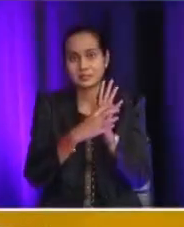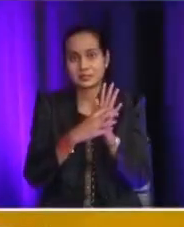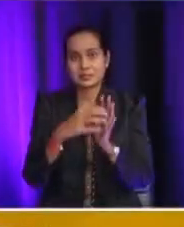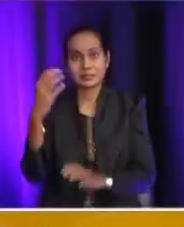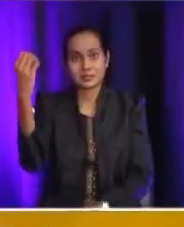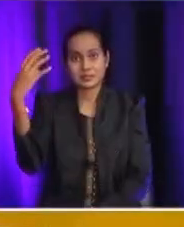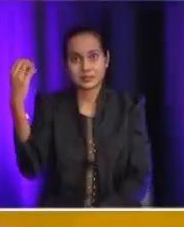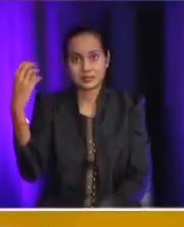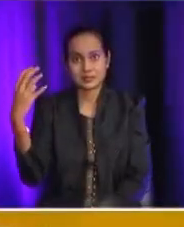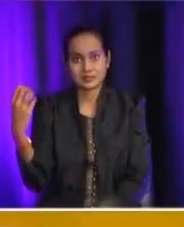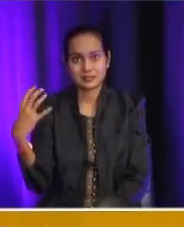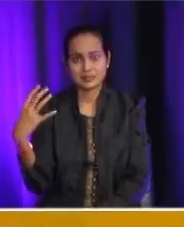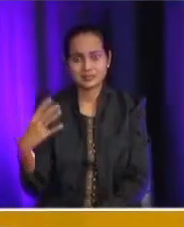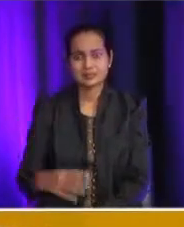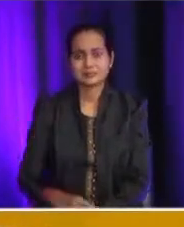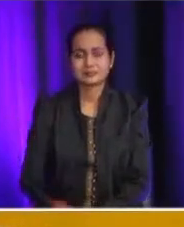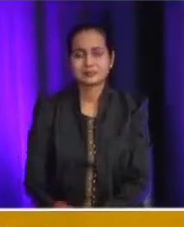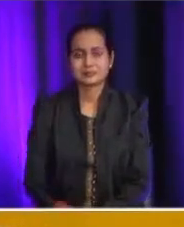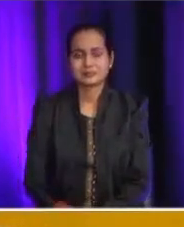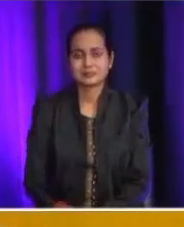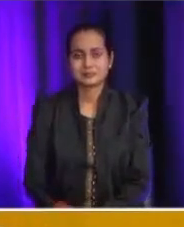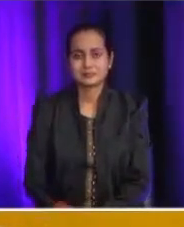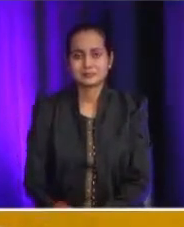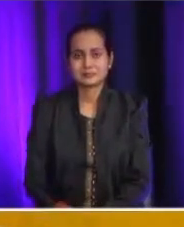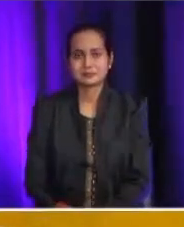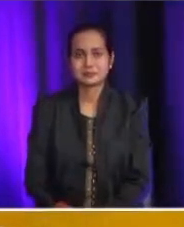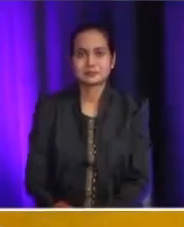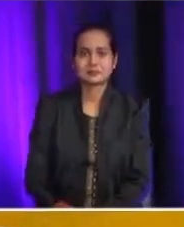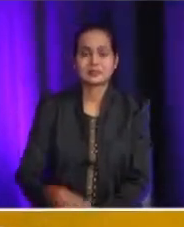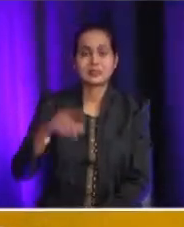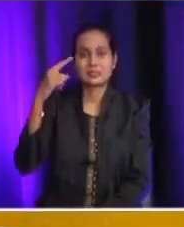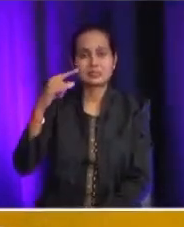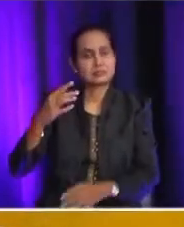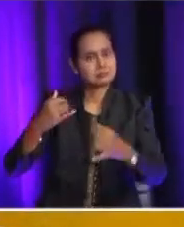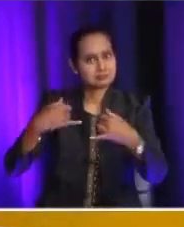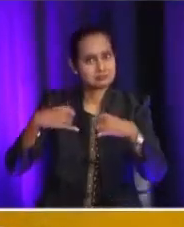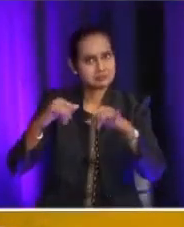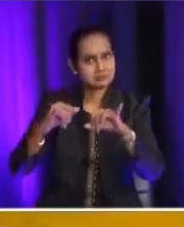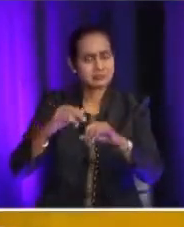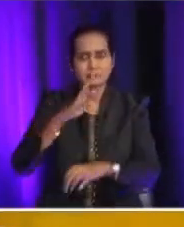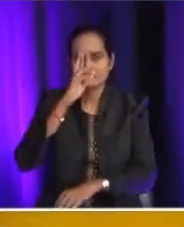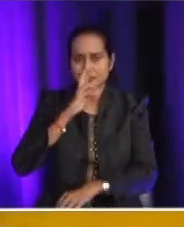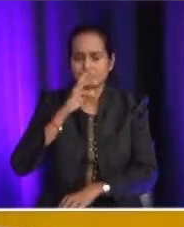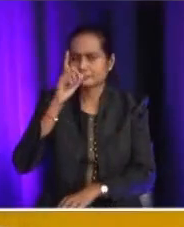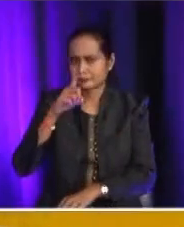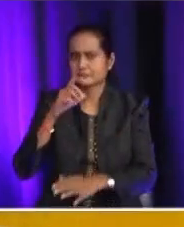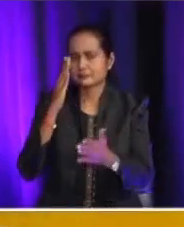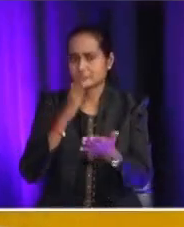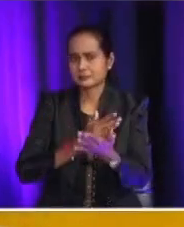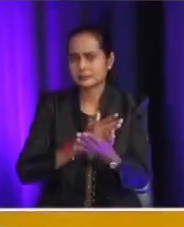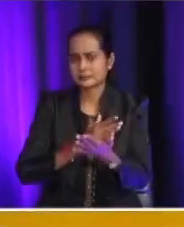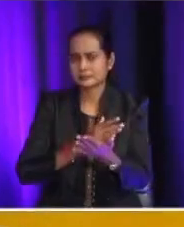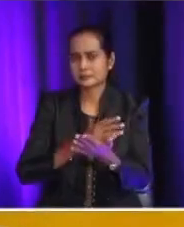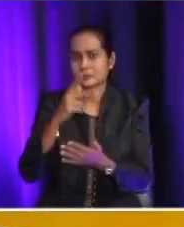jalan raya kan, kita akan nampak lampu isyarat ni, kan? Kalau hijau kita jalan saja. Kalau merah mesti berhenti, kan? Betul. Jadi kalau